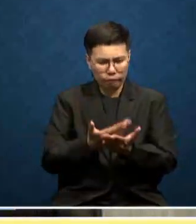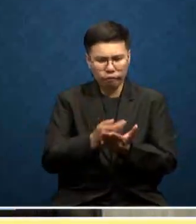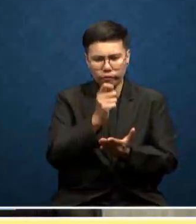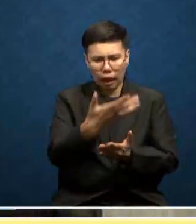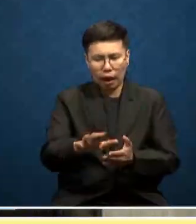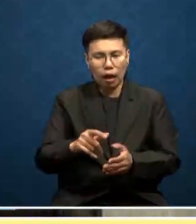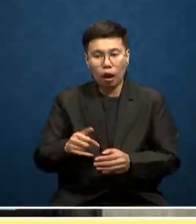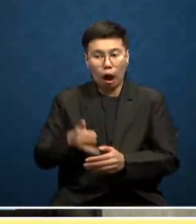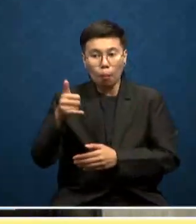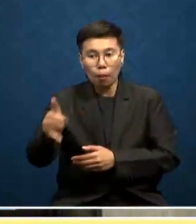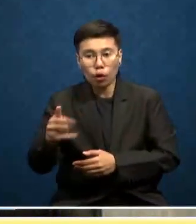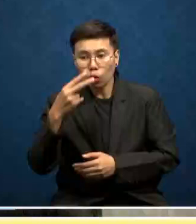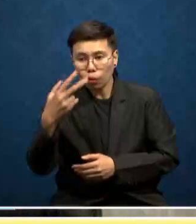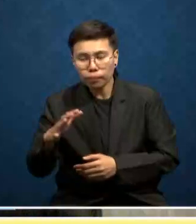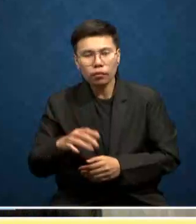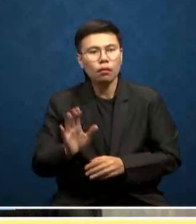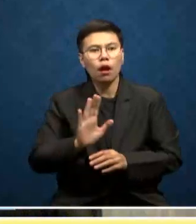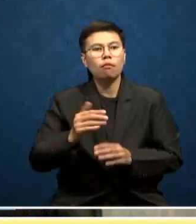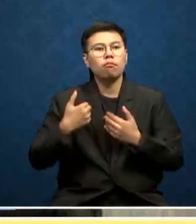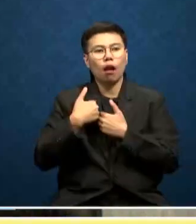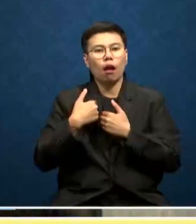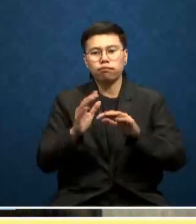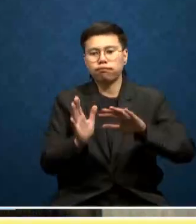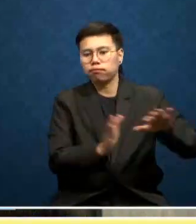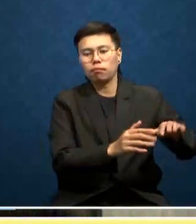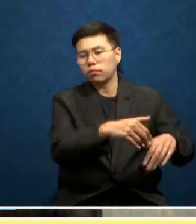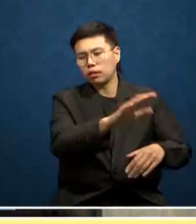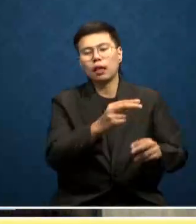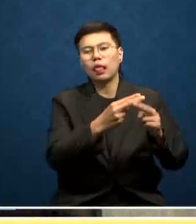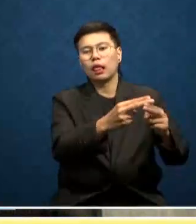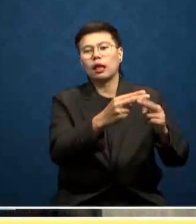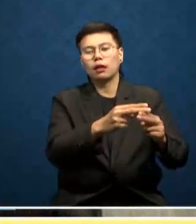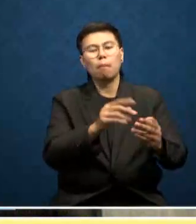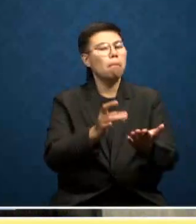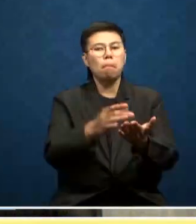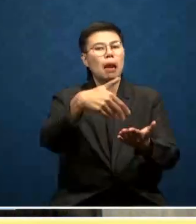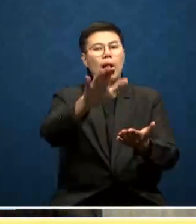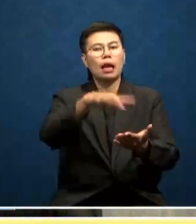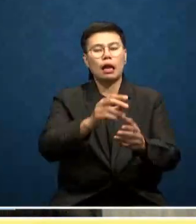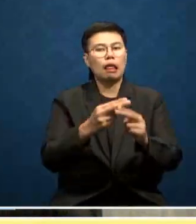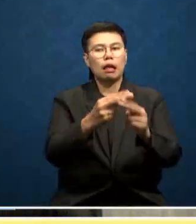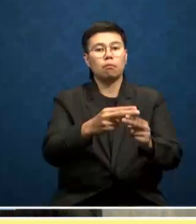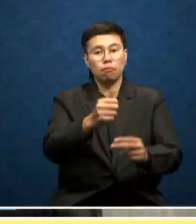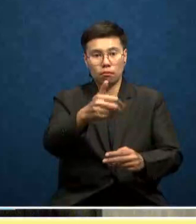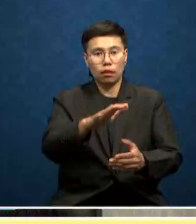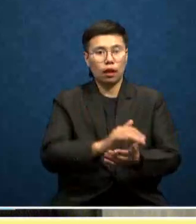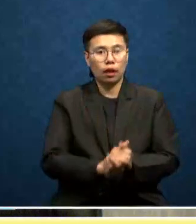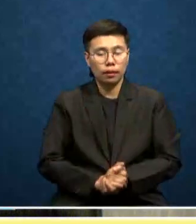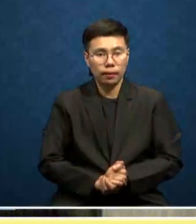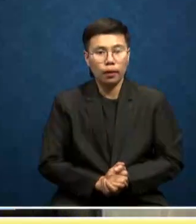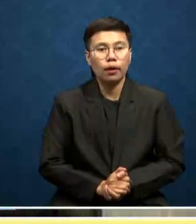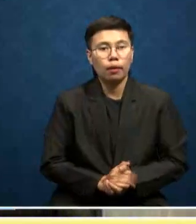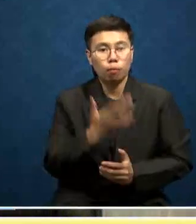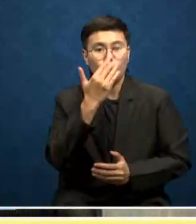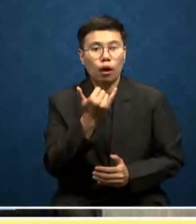ทีไม่ใช่ผลักภาระให้กับผู้ที่ประมูลได้ต้องไปขับไล่อีกต่อหนึ่งเพราะว่าผู้